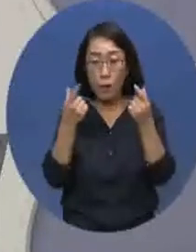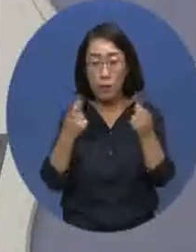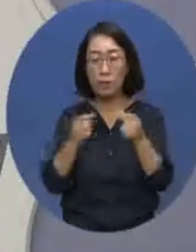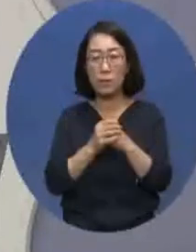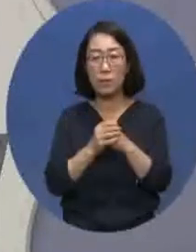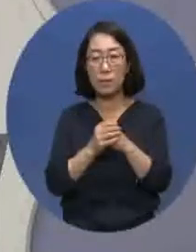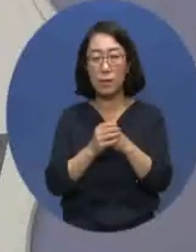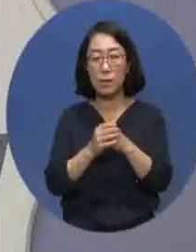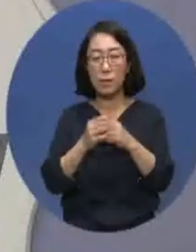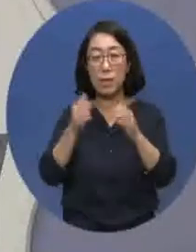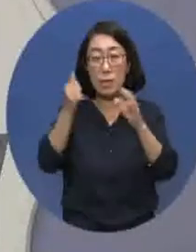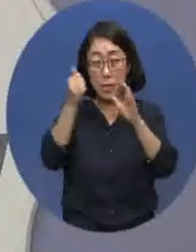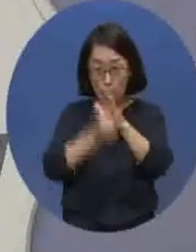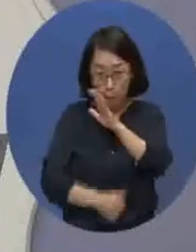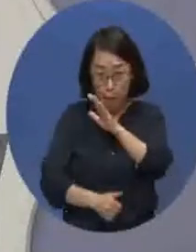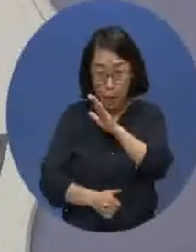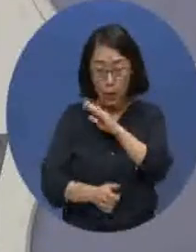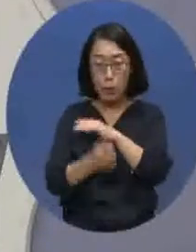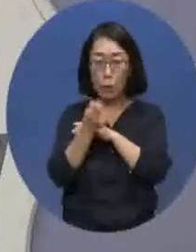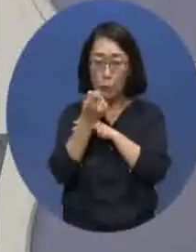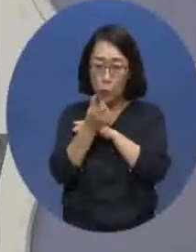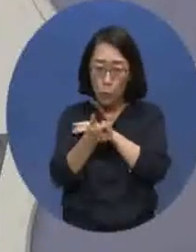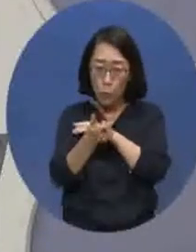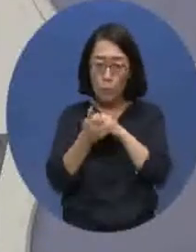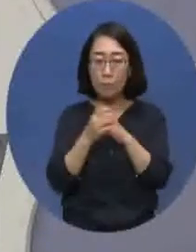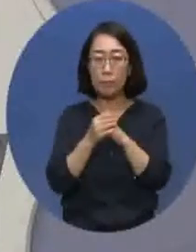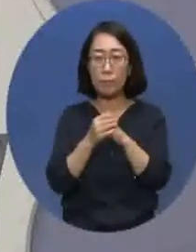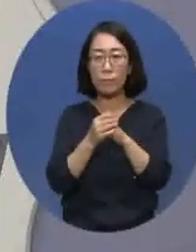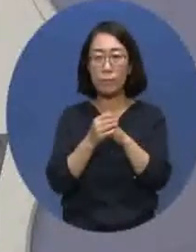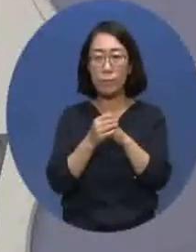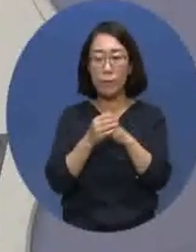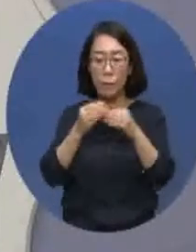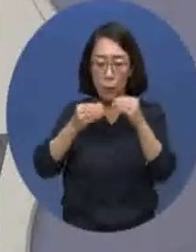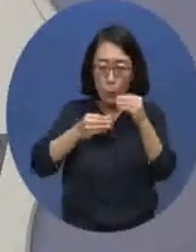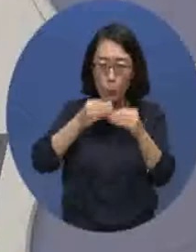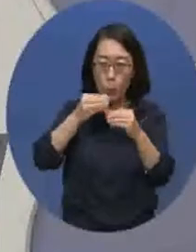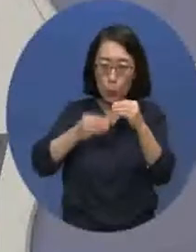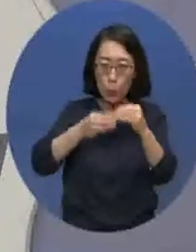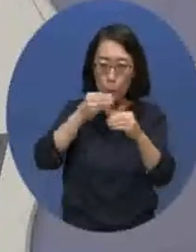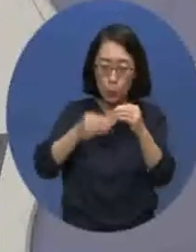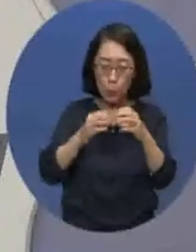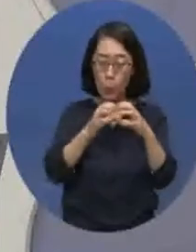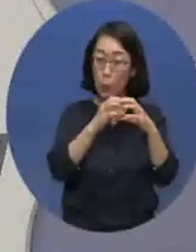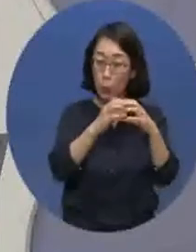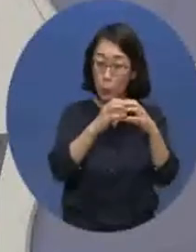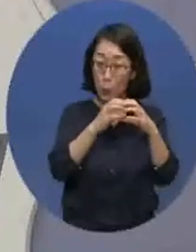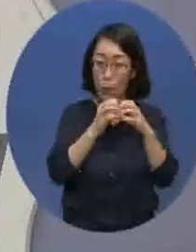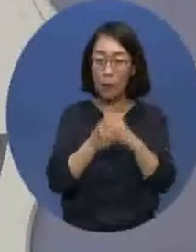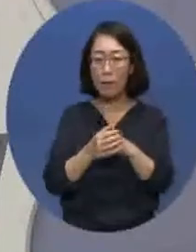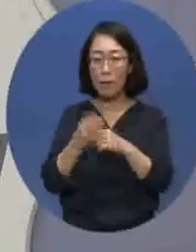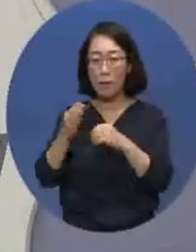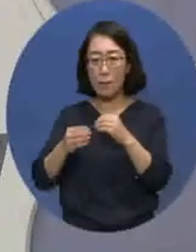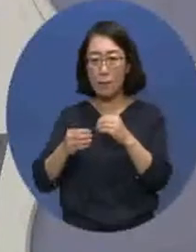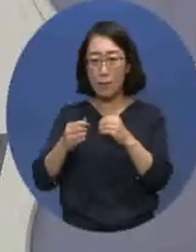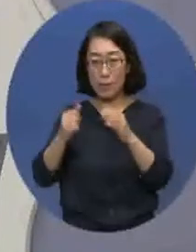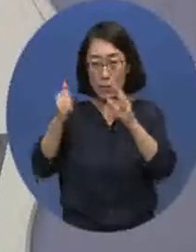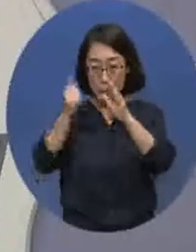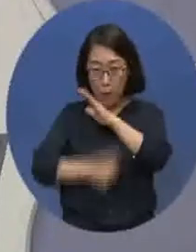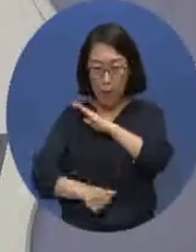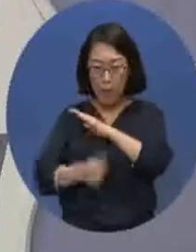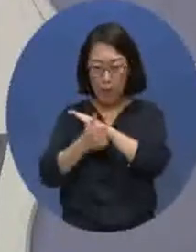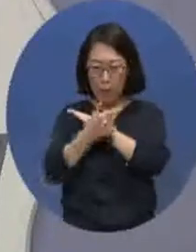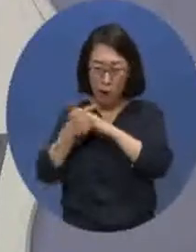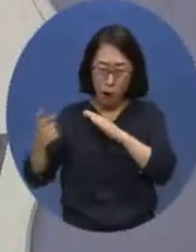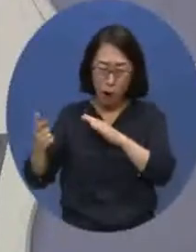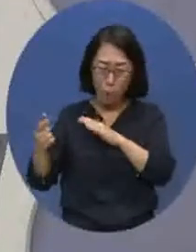실패 라는 건 작은 실패는 어 작은 꾸러미 만 감을 수 있지만 대 실패가 하면